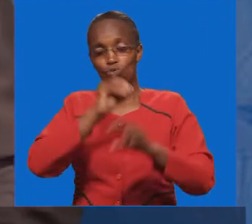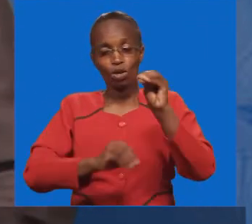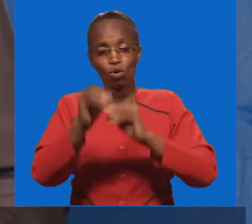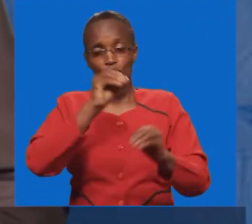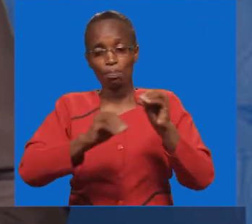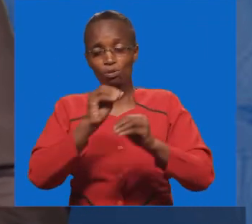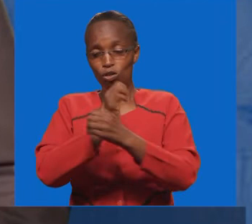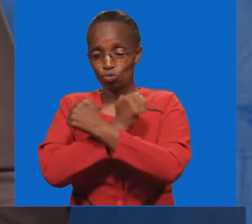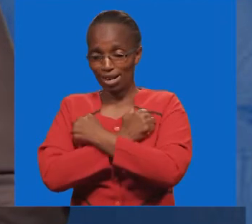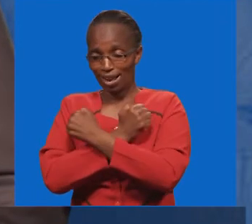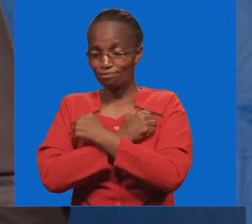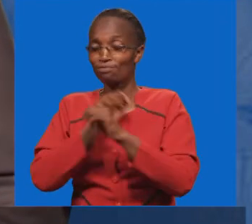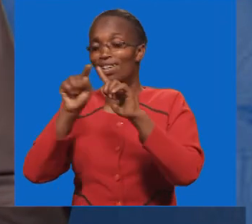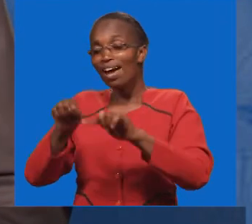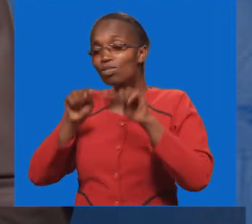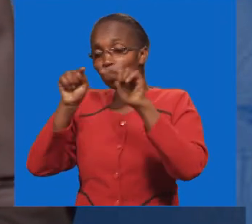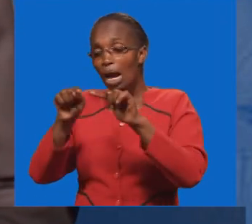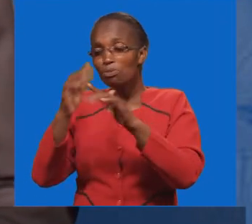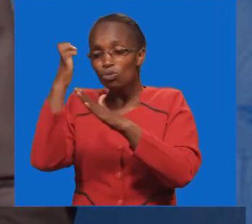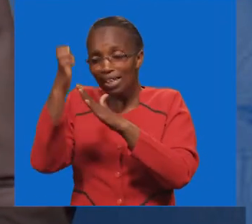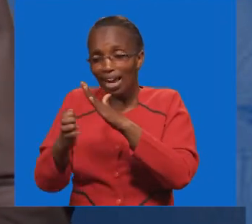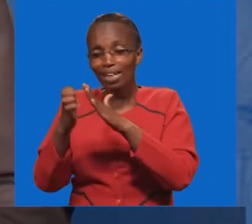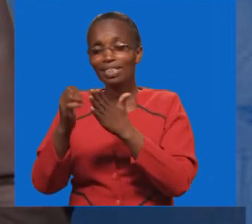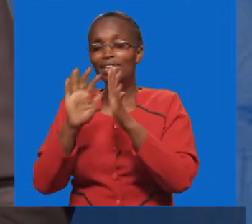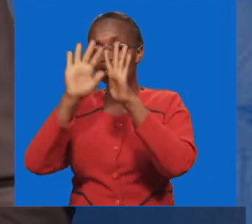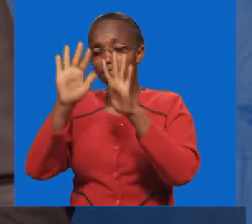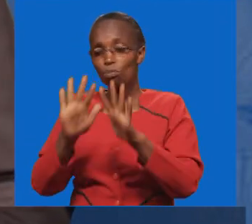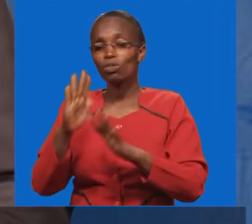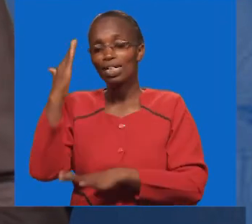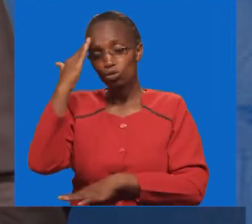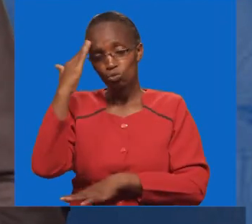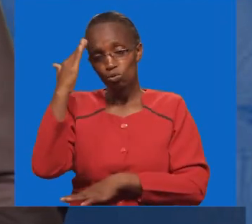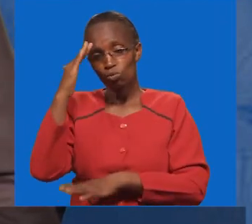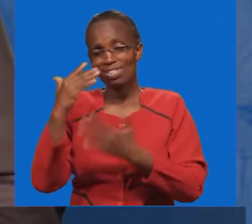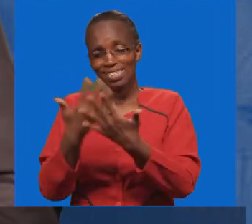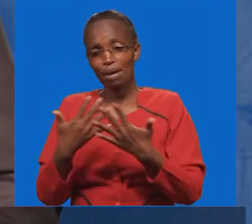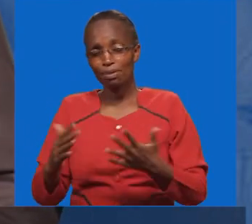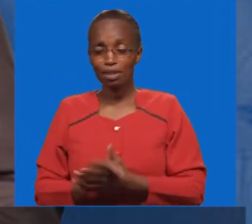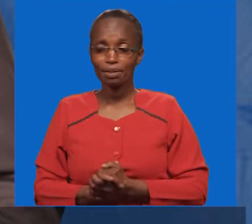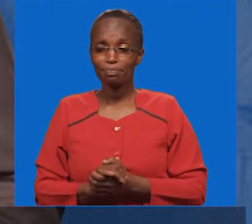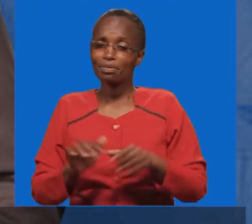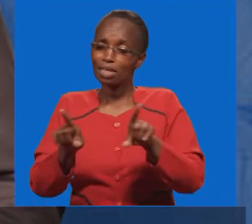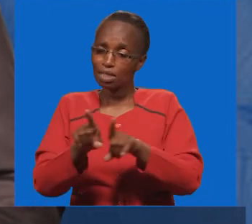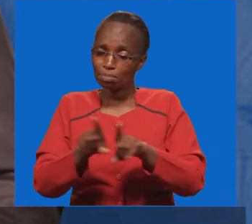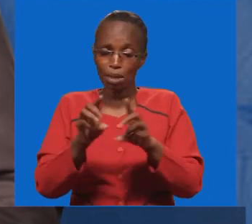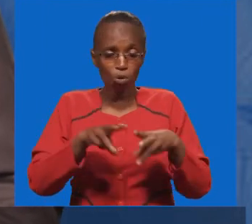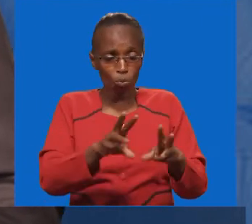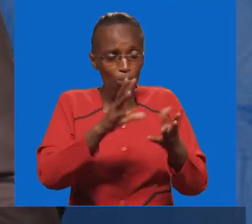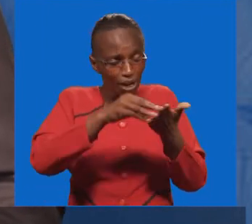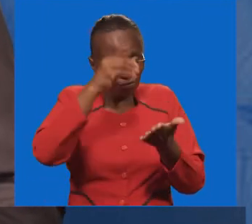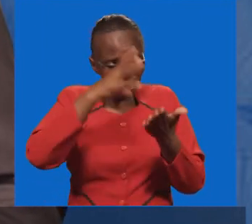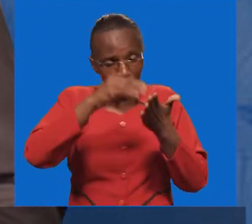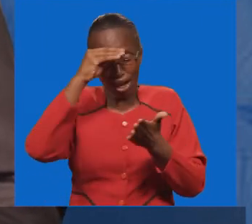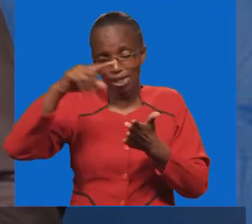vizuri, maana hizo zote zitachangia upendo katika familia hivi zetu. Tunapomalizia, ni vizuri kujua kana kwamba